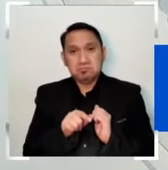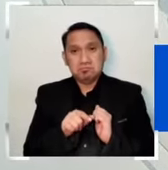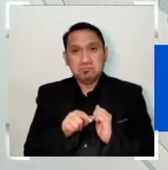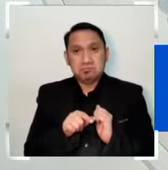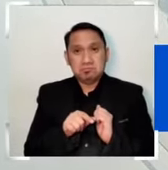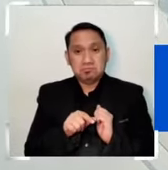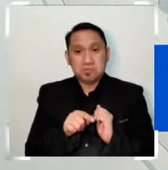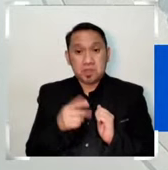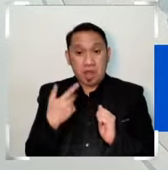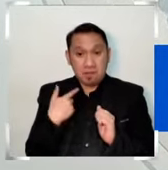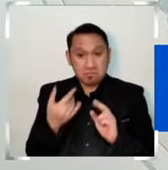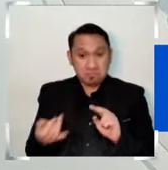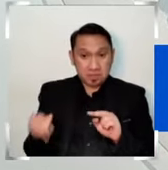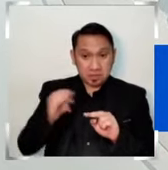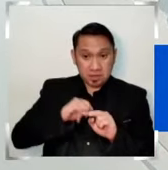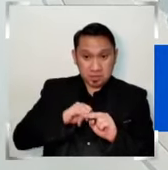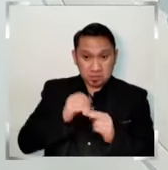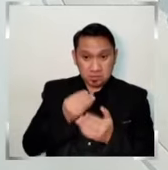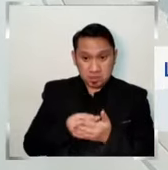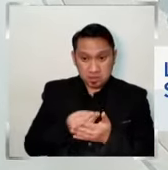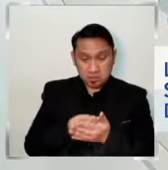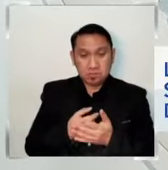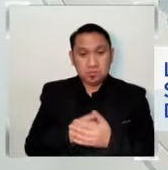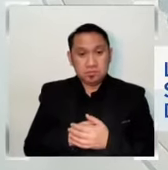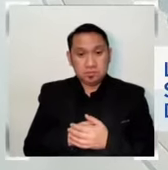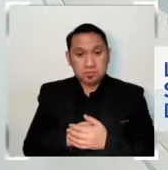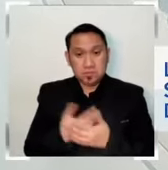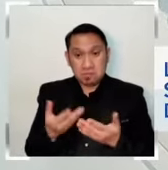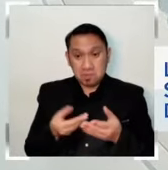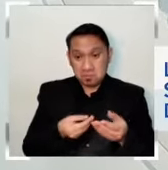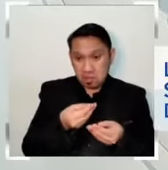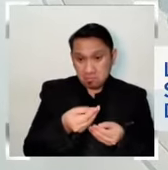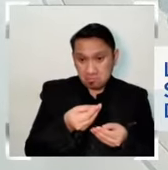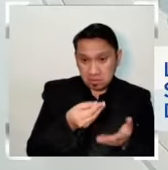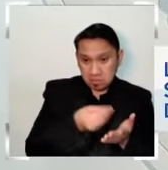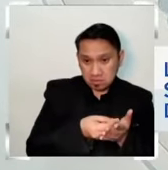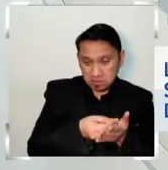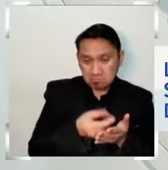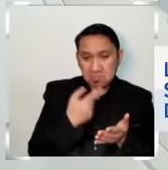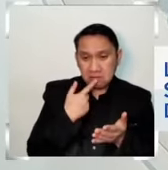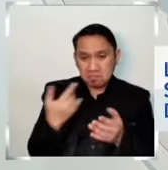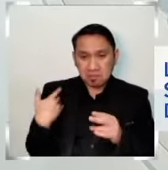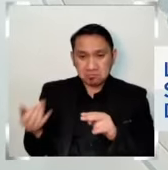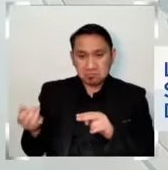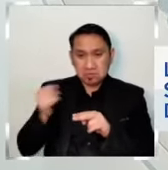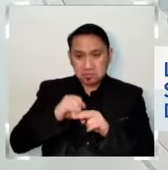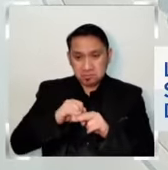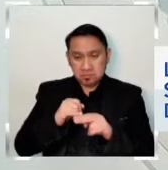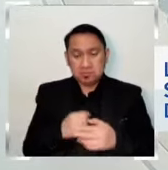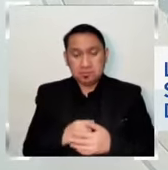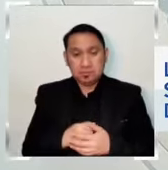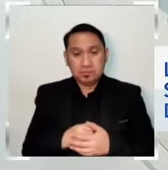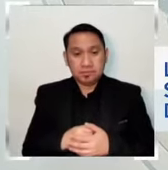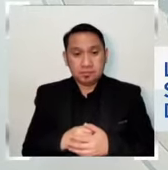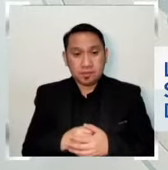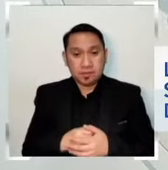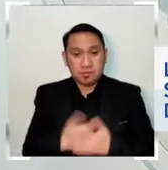interest out of those money na ininvest nila. And after a few